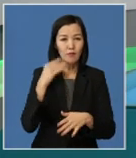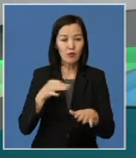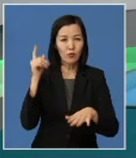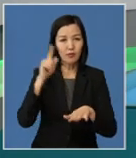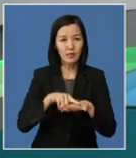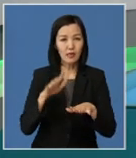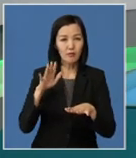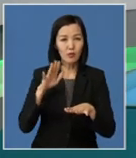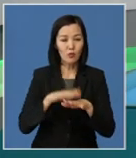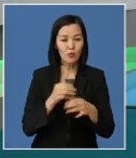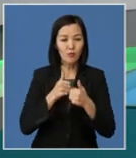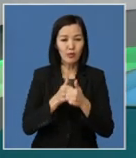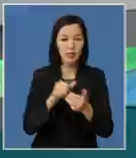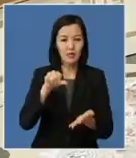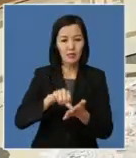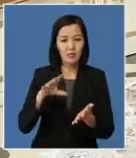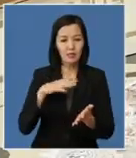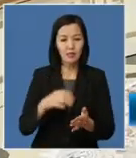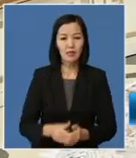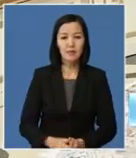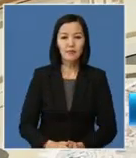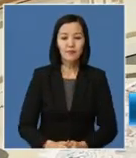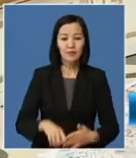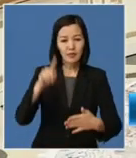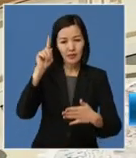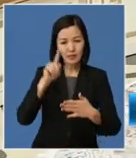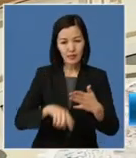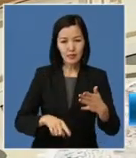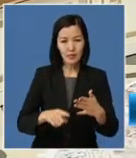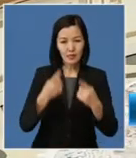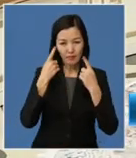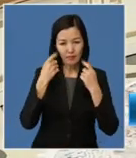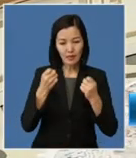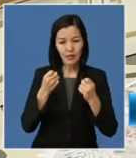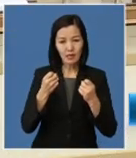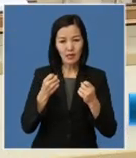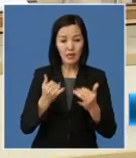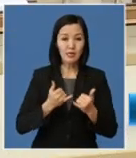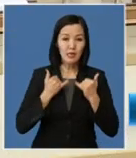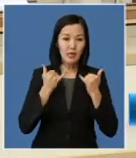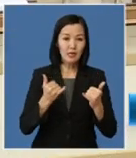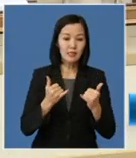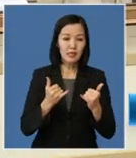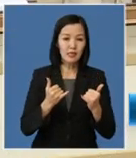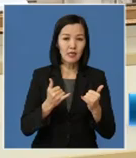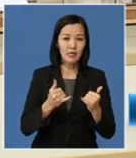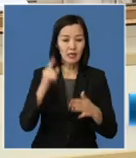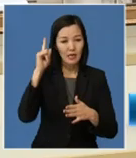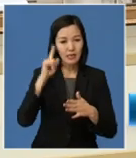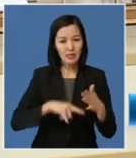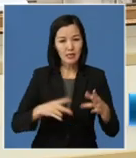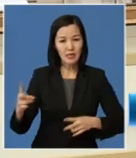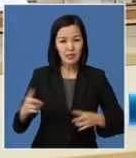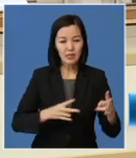Хақан Әбдуәлиев қатысты. Дін білгенге қасиет, білмегенге қасірет. Статистика әлемдегі діни экстремистік